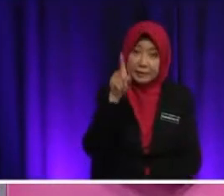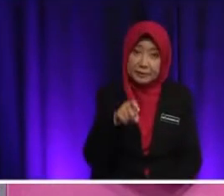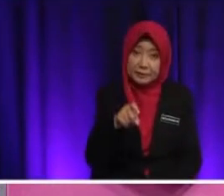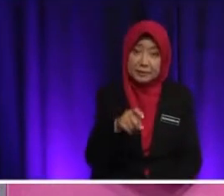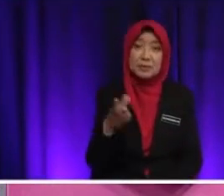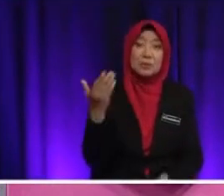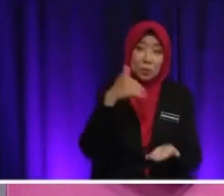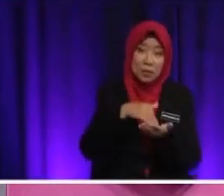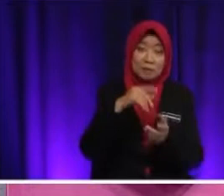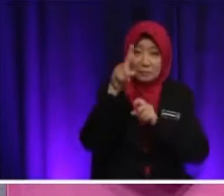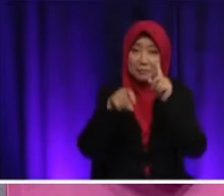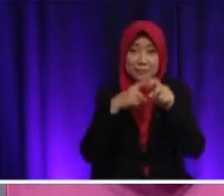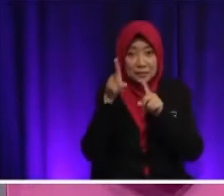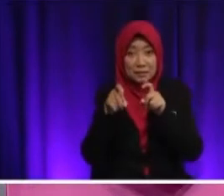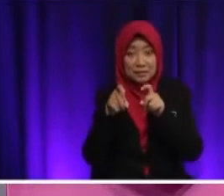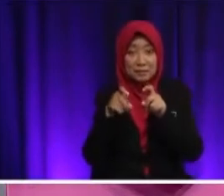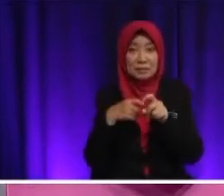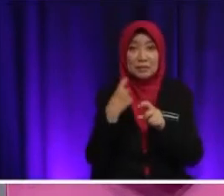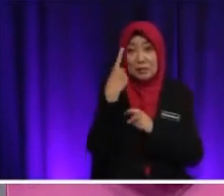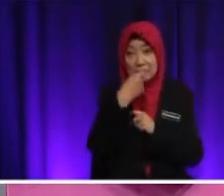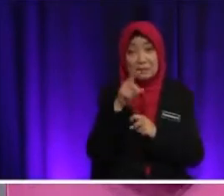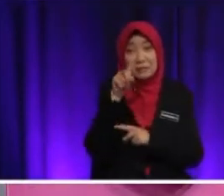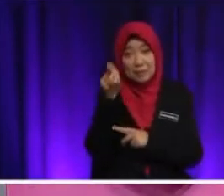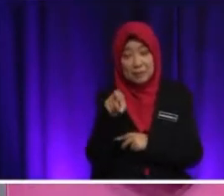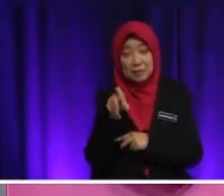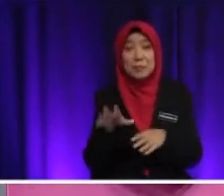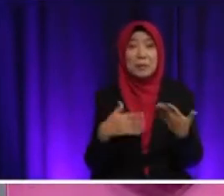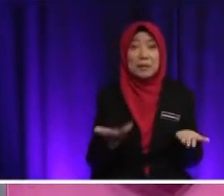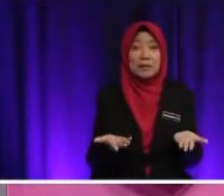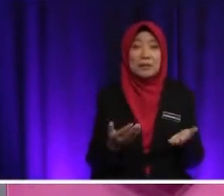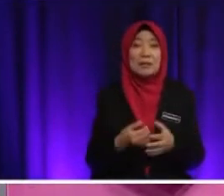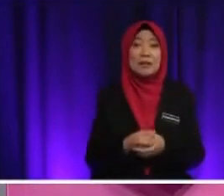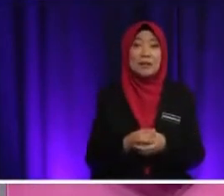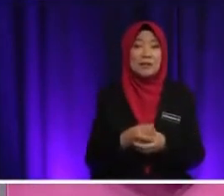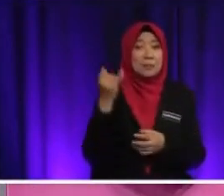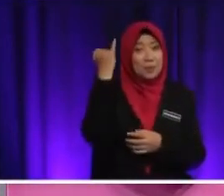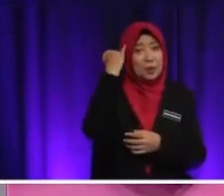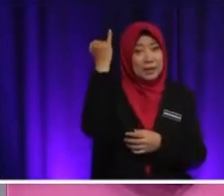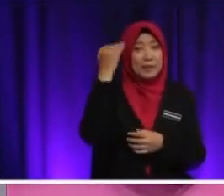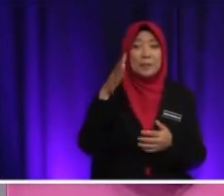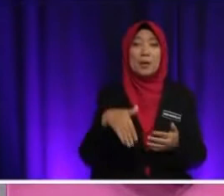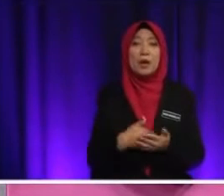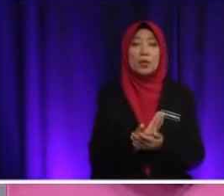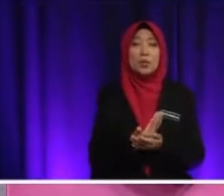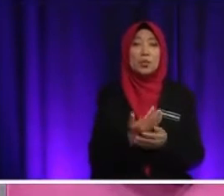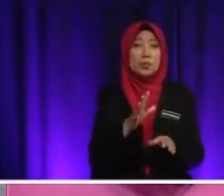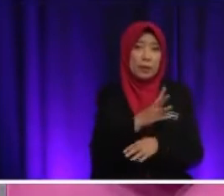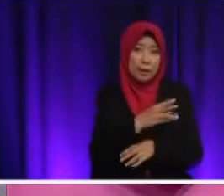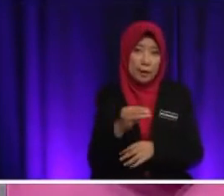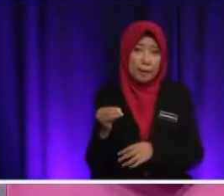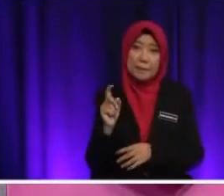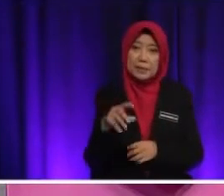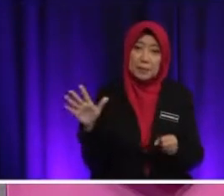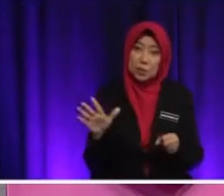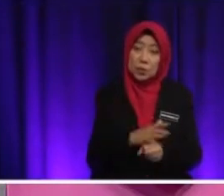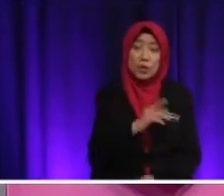balik. Itu masalah. Oh, susah betul ni kan. Okey, dan isi hendaklah idea yang baru dan murid tidak memenuhi rukun kebat yang saya sebut tadi. Apa dia